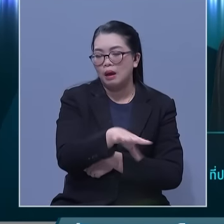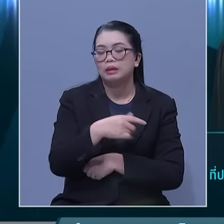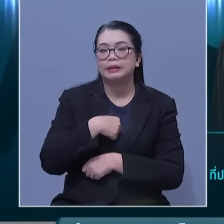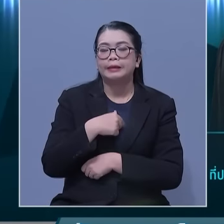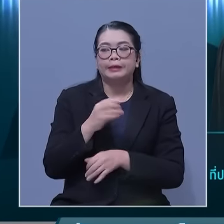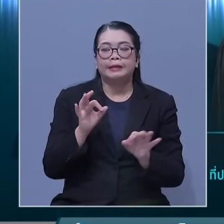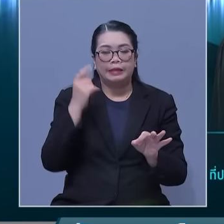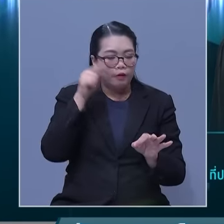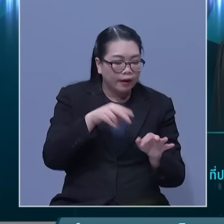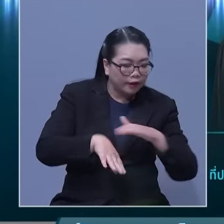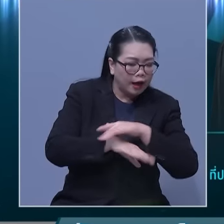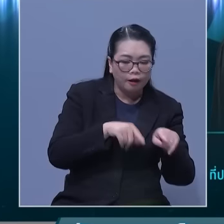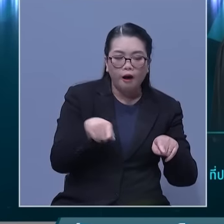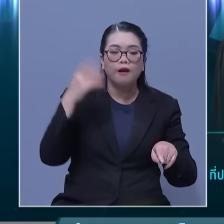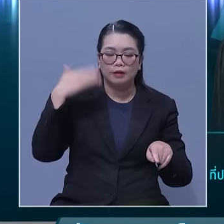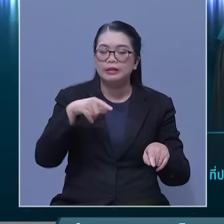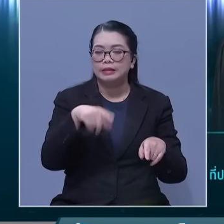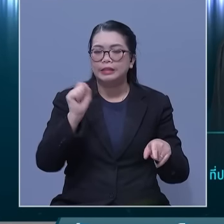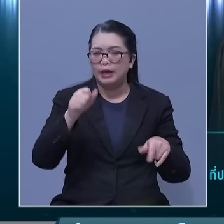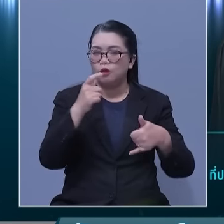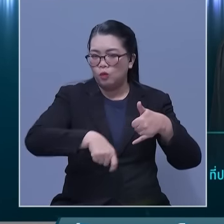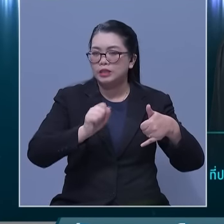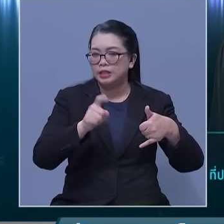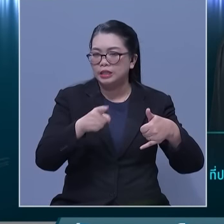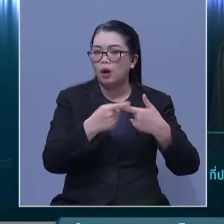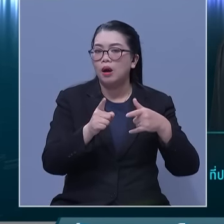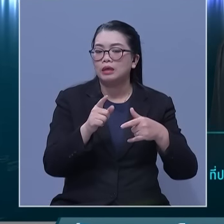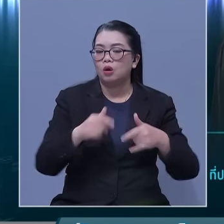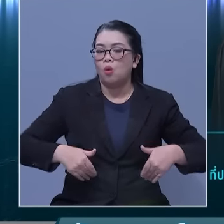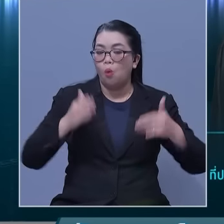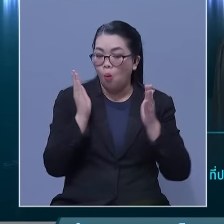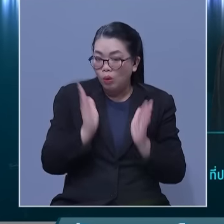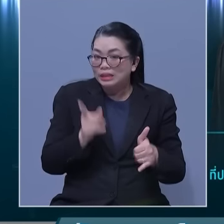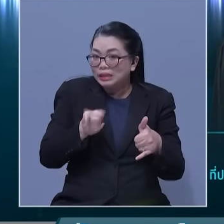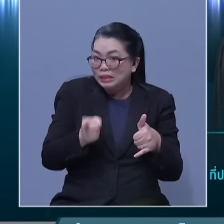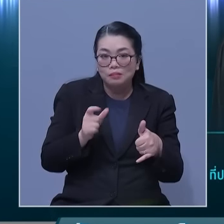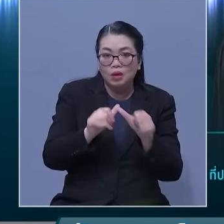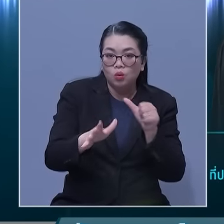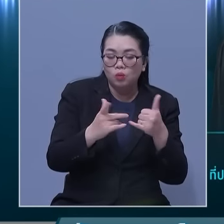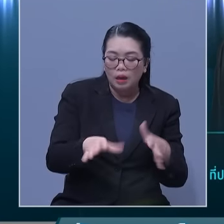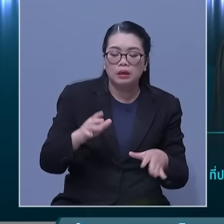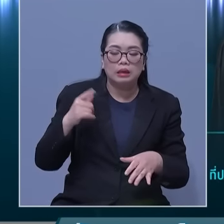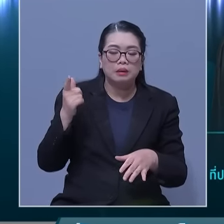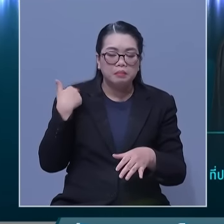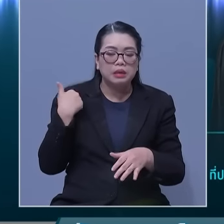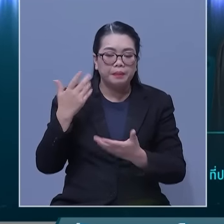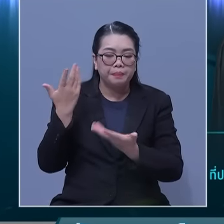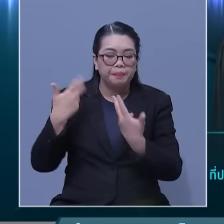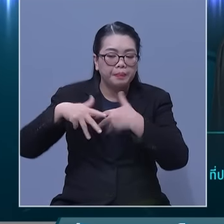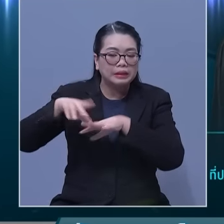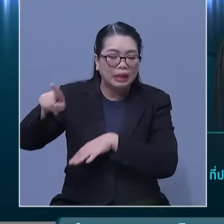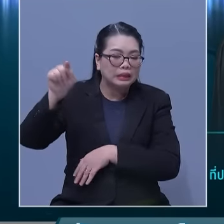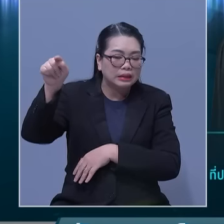ใจแล้วก็หลักฐานอื่นๆก็ประกอบมาอีกนะครับว่าเขาติดต่อกับผู้หญิงคนนึงที่อยู่ในตลาดที่